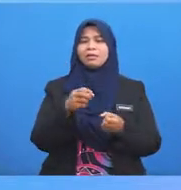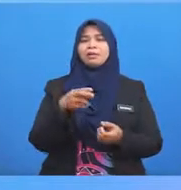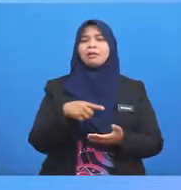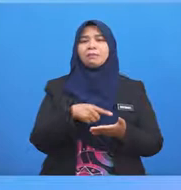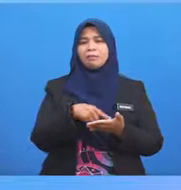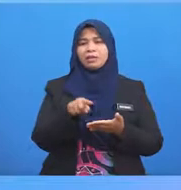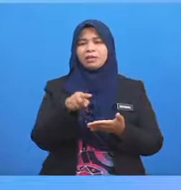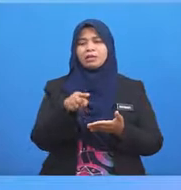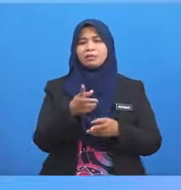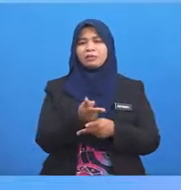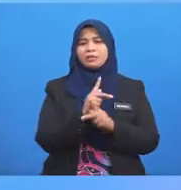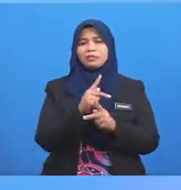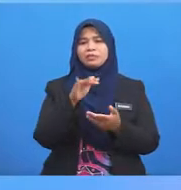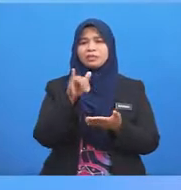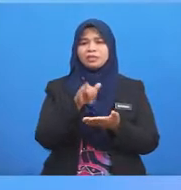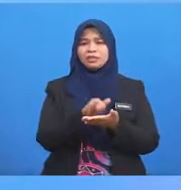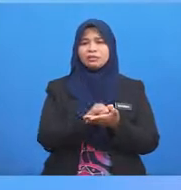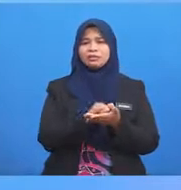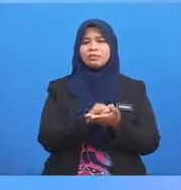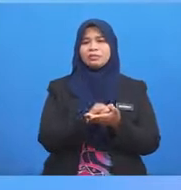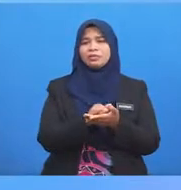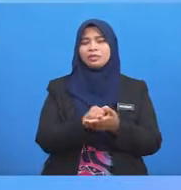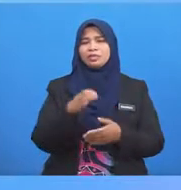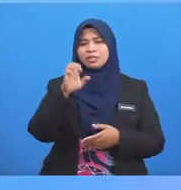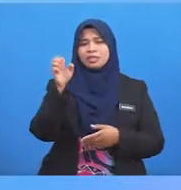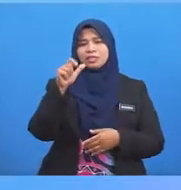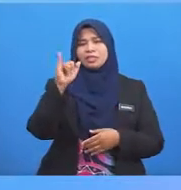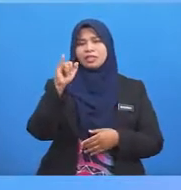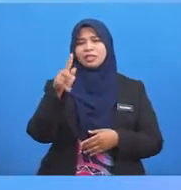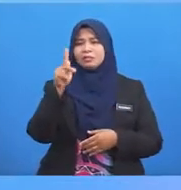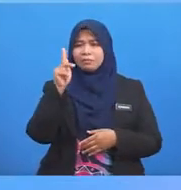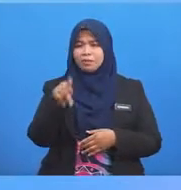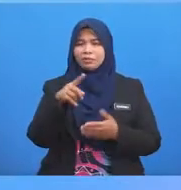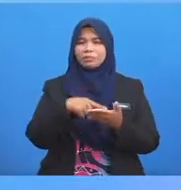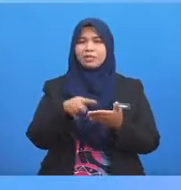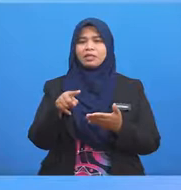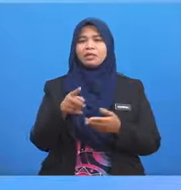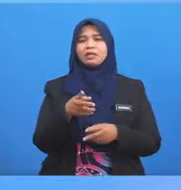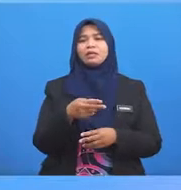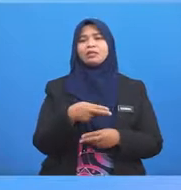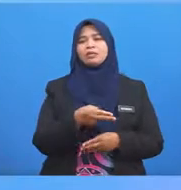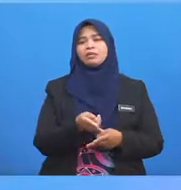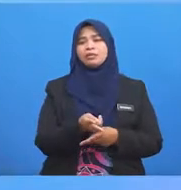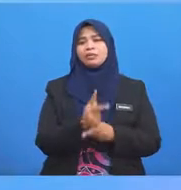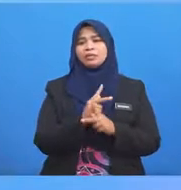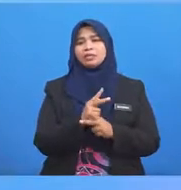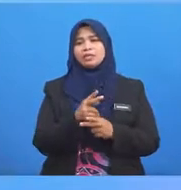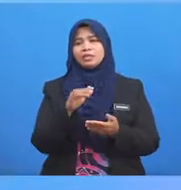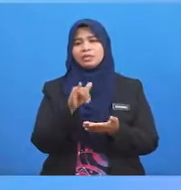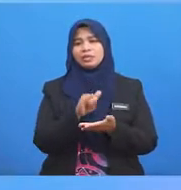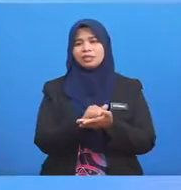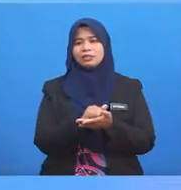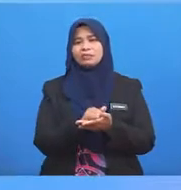tersebut pada waktu yang ditetapkan, Encik Ali perlulah membayarkan hutang tersebut atau